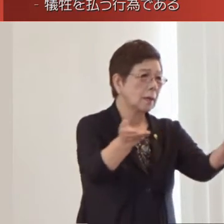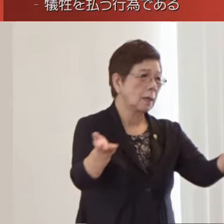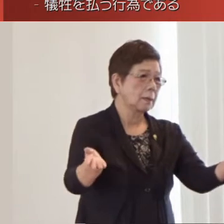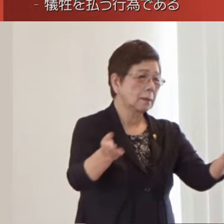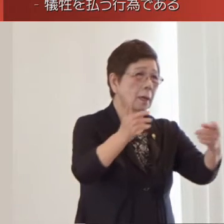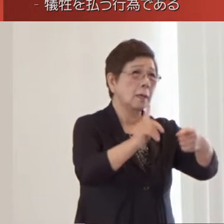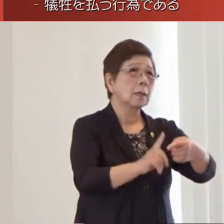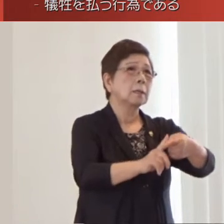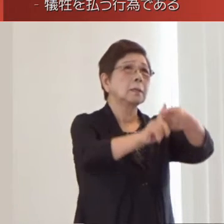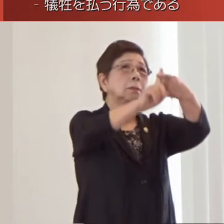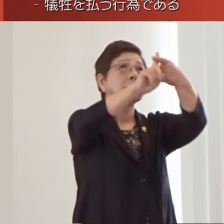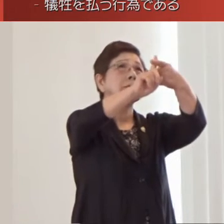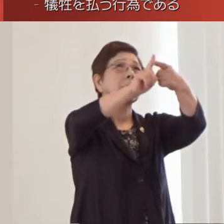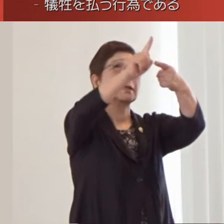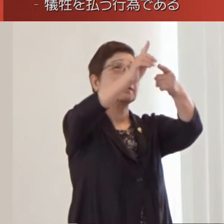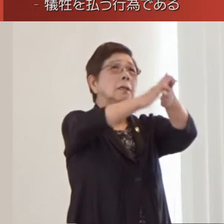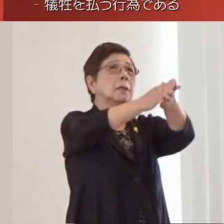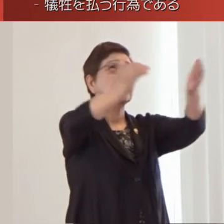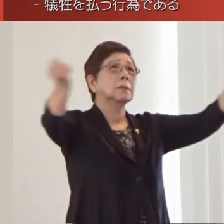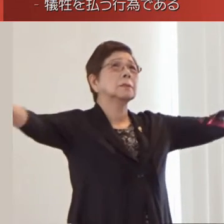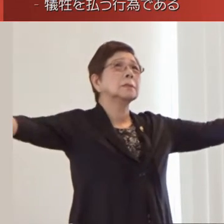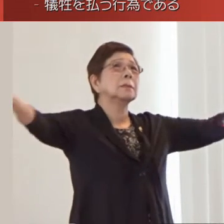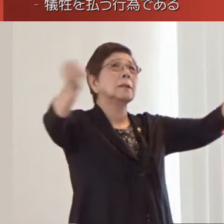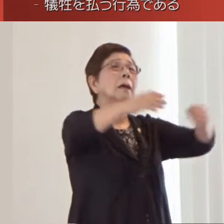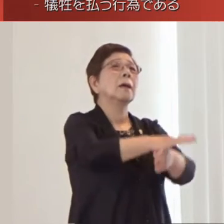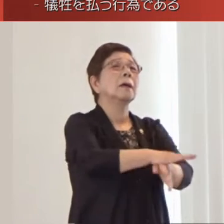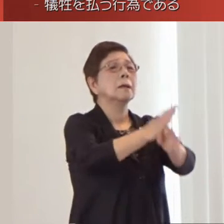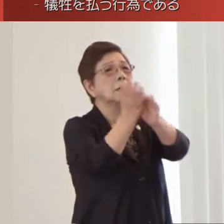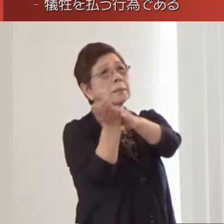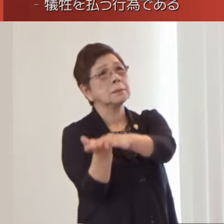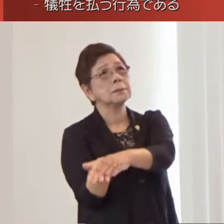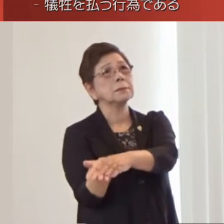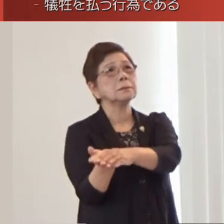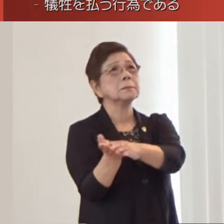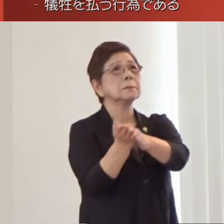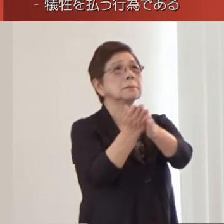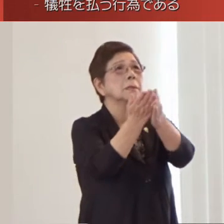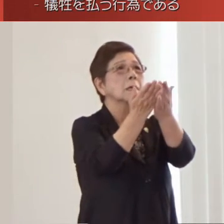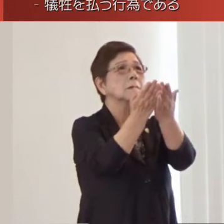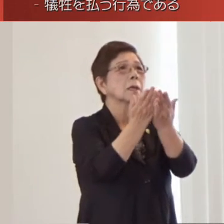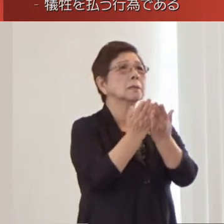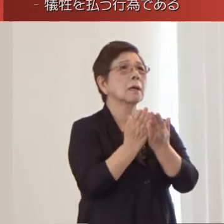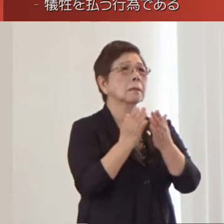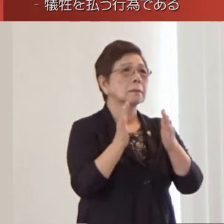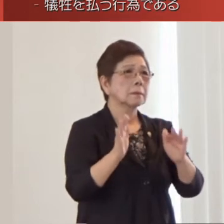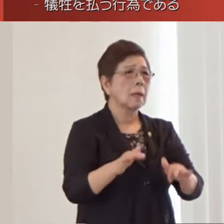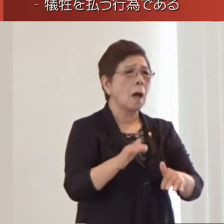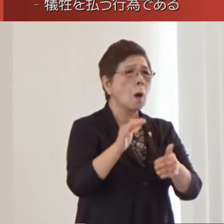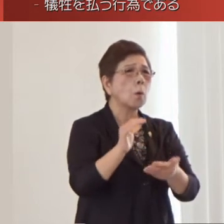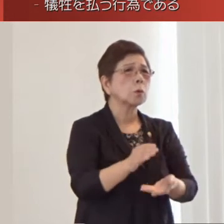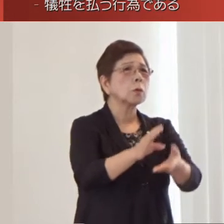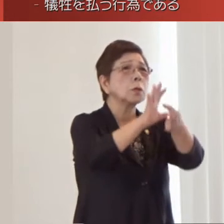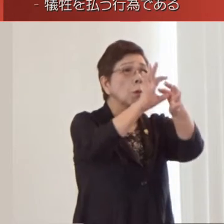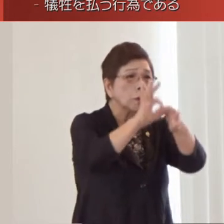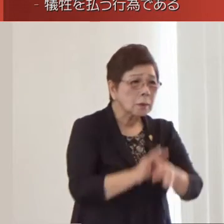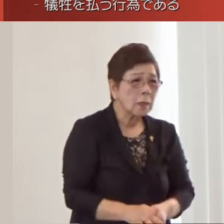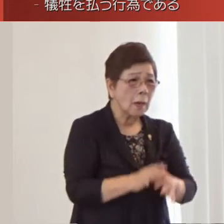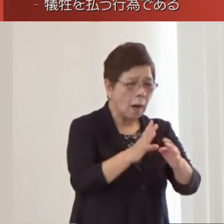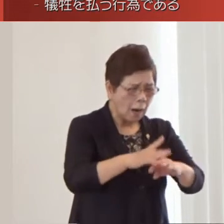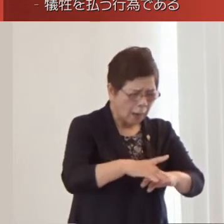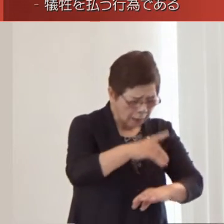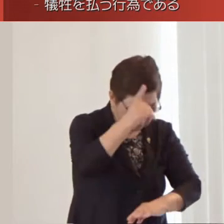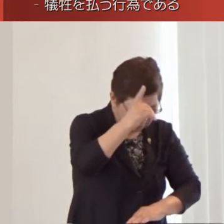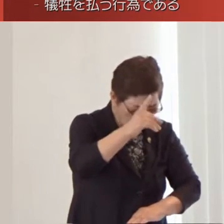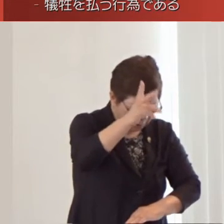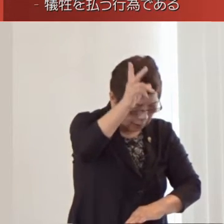にかけて殺してくださったんです。そのことによって私たちには愛が分かったとヨハネが言ってるんです。そこで初めて合点が言ったんだと。